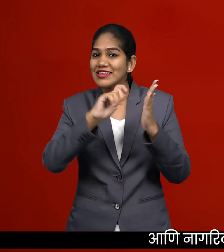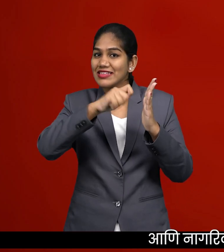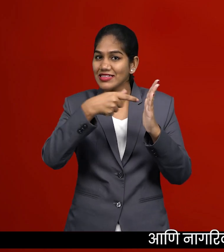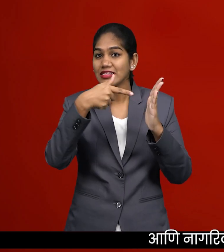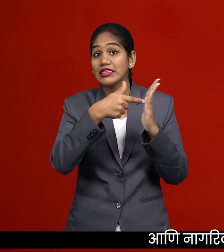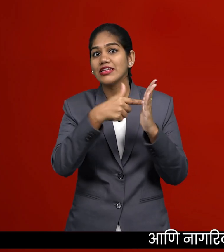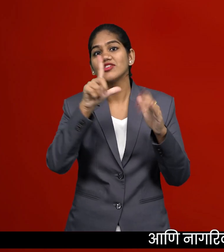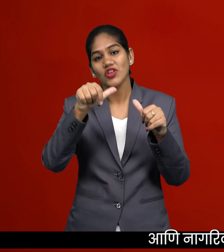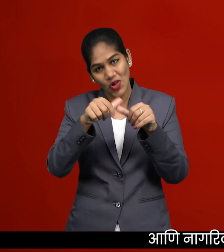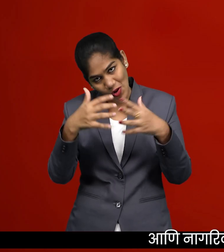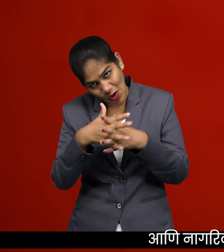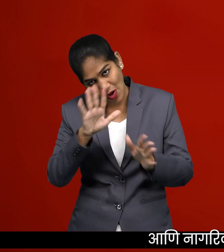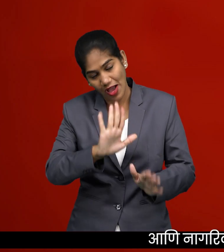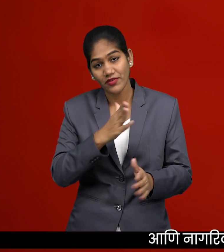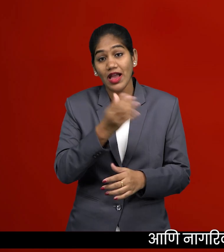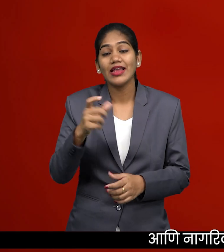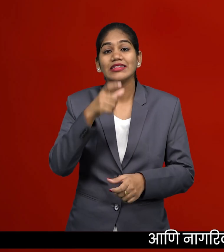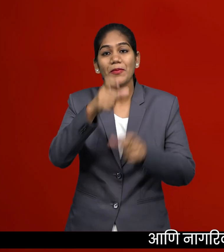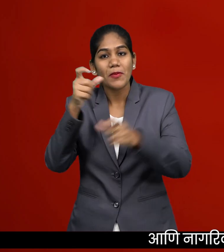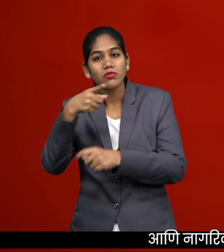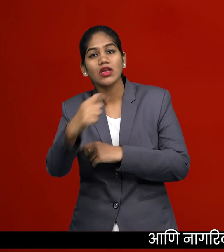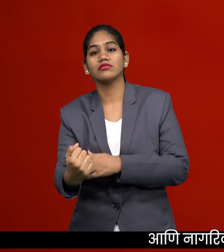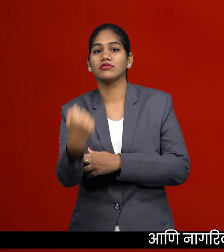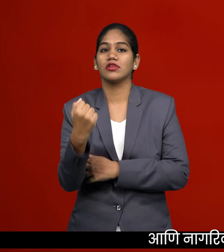आणि नागरिकांच्या हक्कांमध्ये काम करतात.